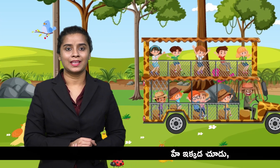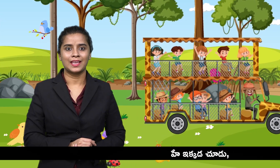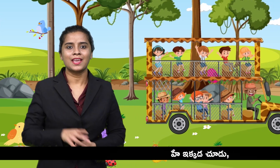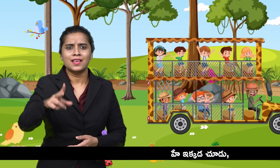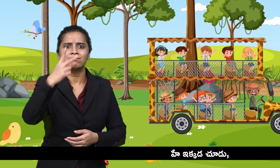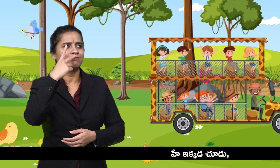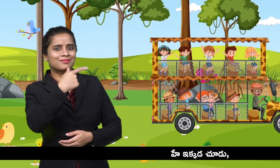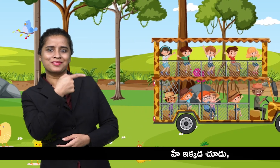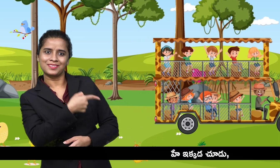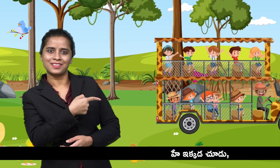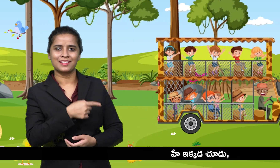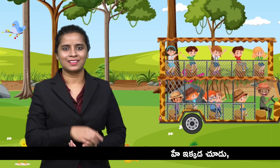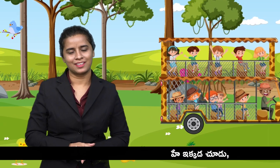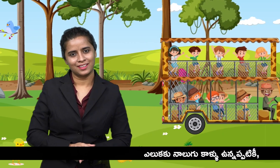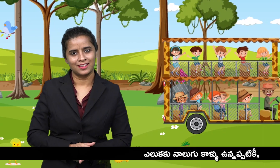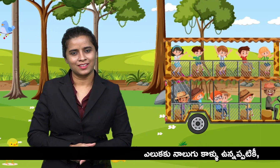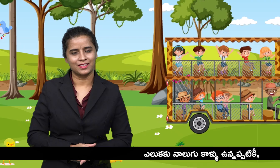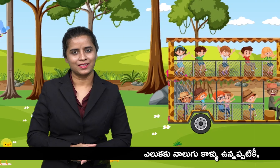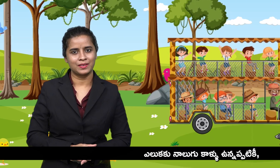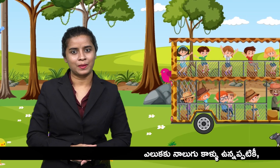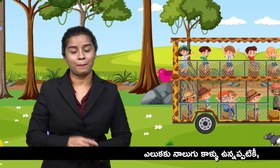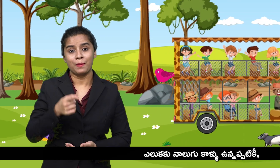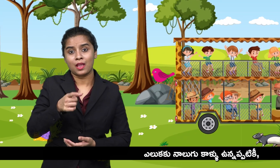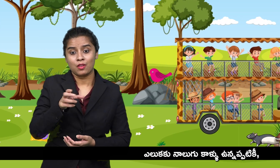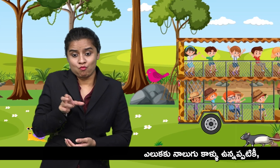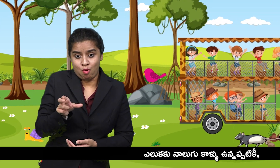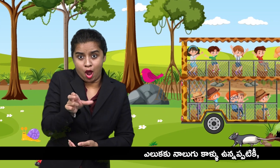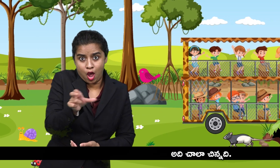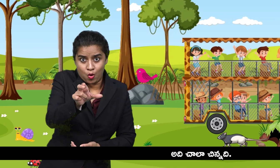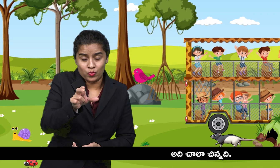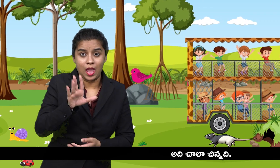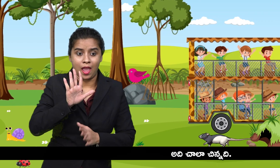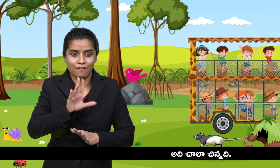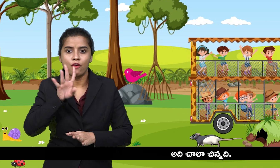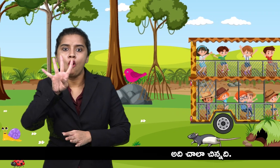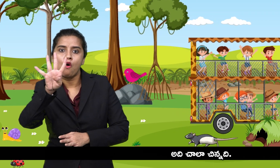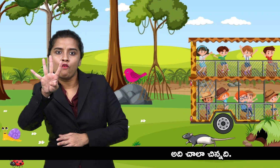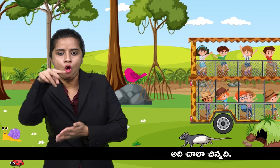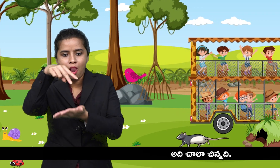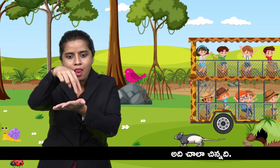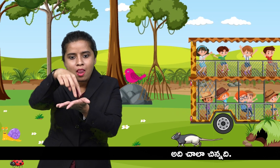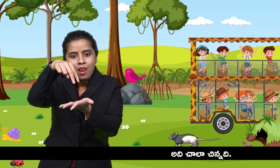హే, ఇక్కడ చూడు. ఎలుకకు 4 కాళ్ళు ఉన్నప్పటికీ ఇది చాలా చిన్నది.